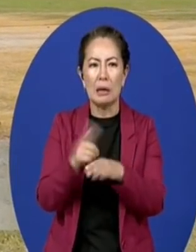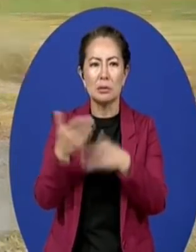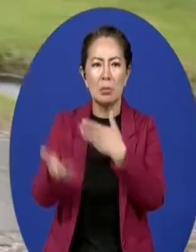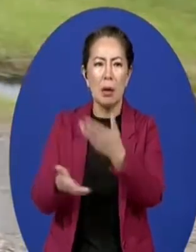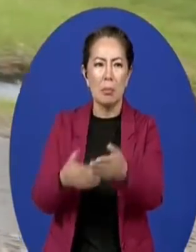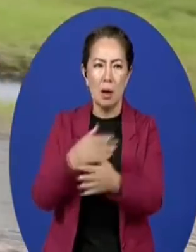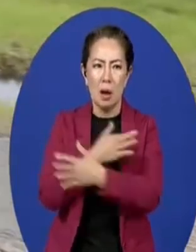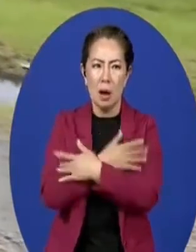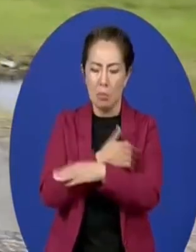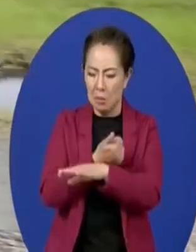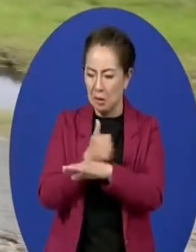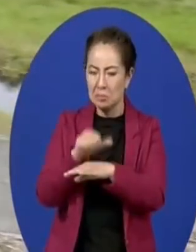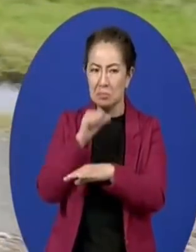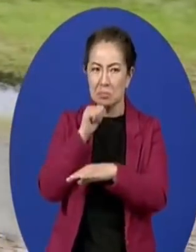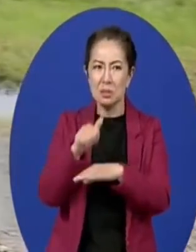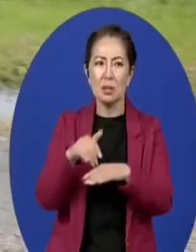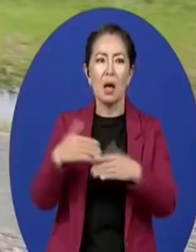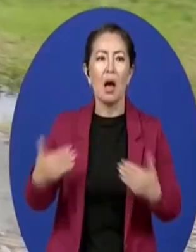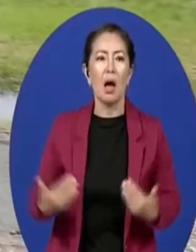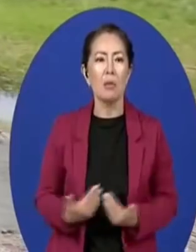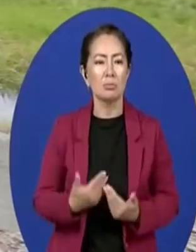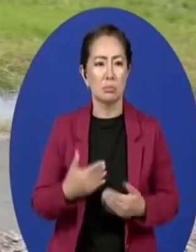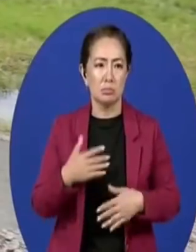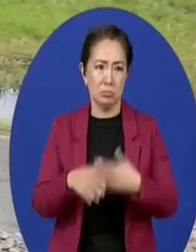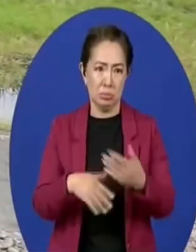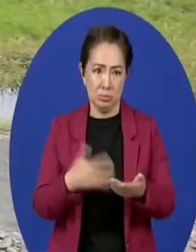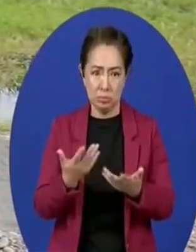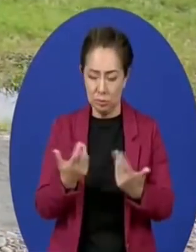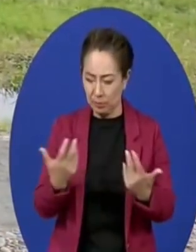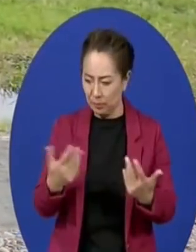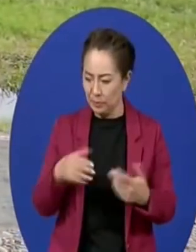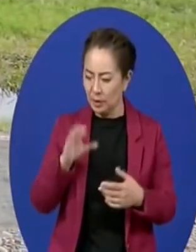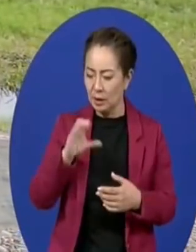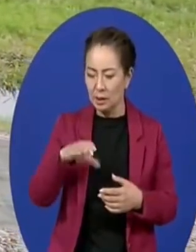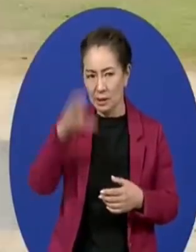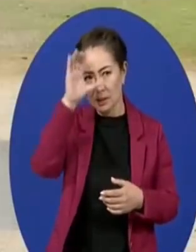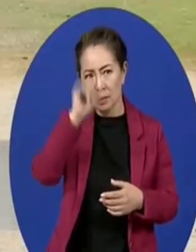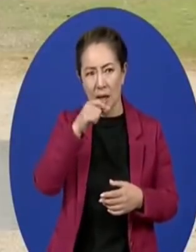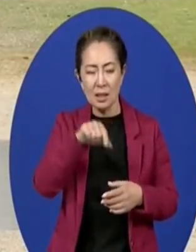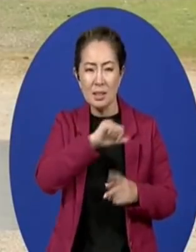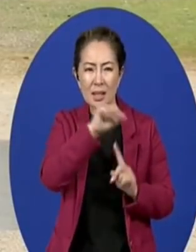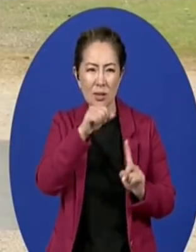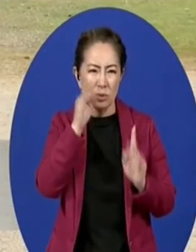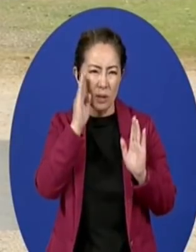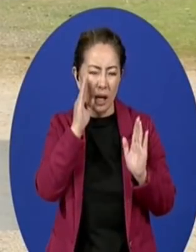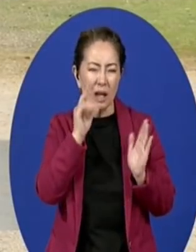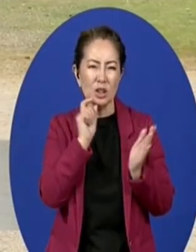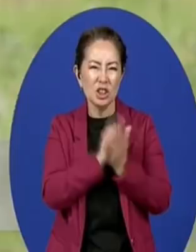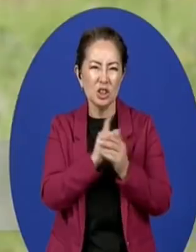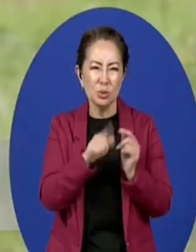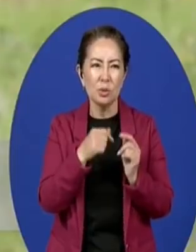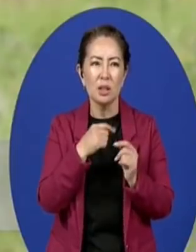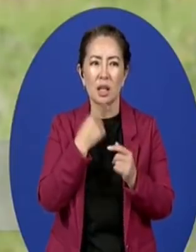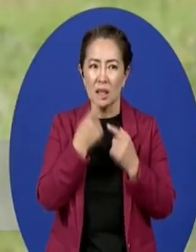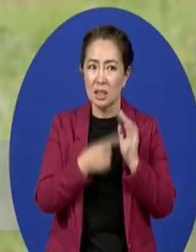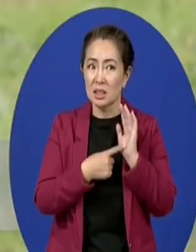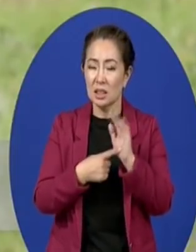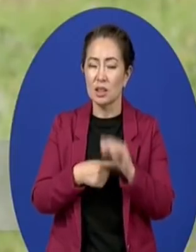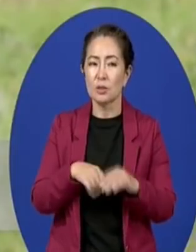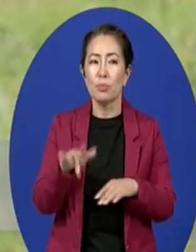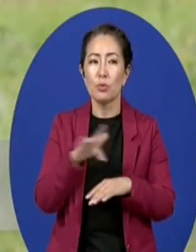болж амралт зугаалгын бус суурьшлийн бус болж байгаа тул салбарын сайд энэ асуудалтай тууштай тэмцэхээ илэрхийлж байна. Төв